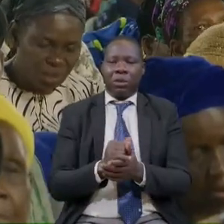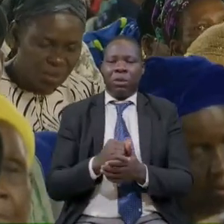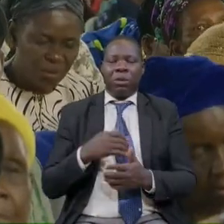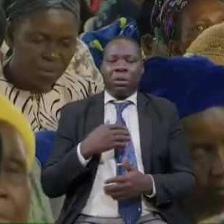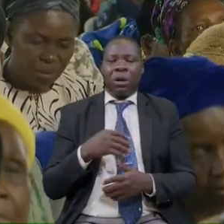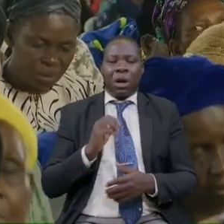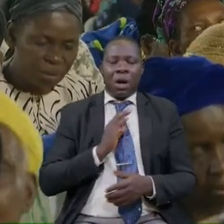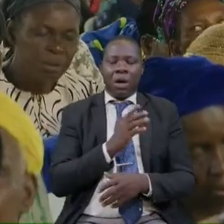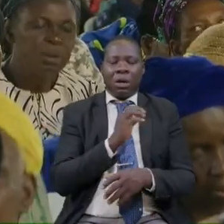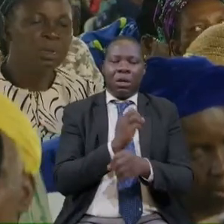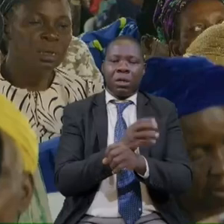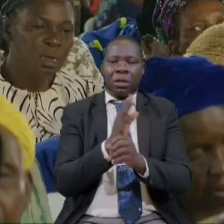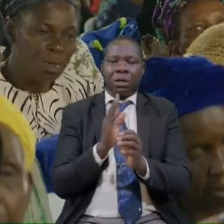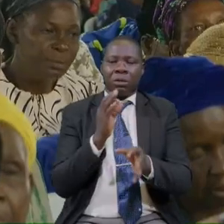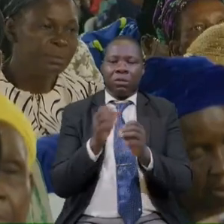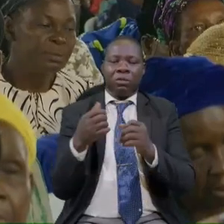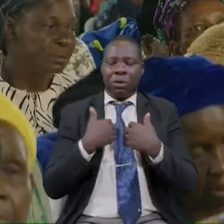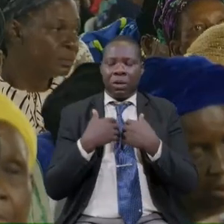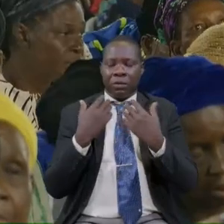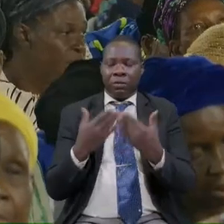votre témoignage.